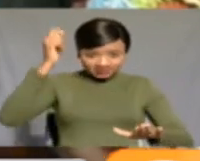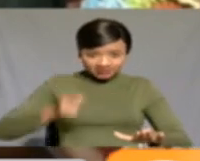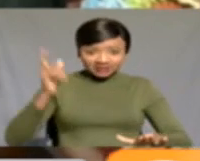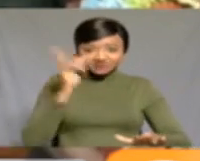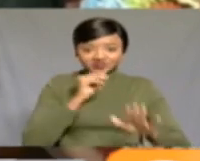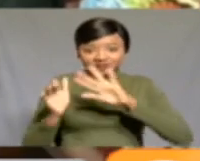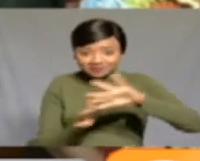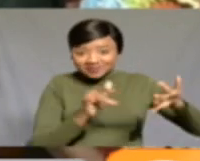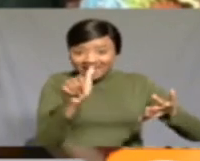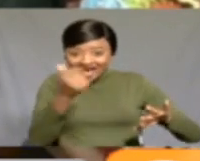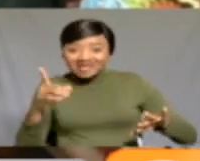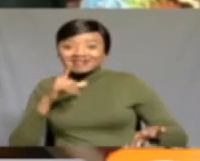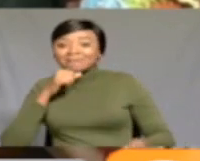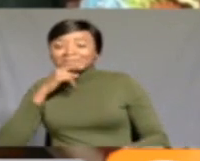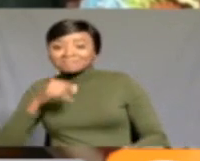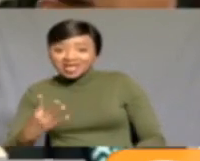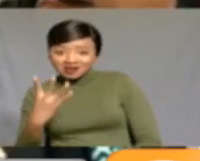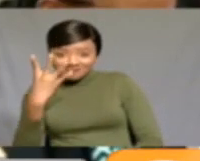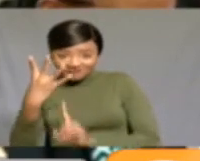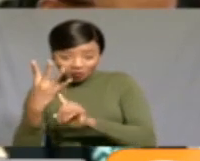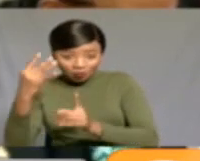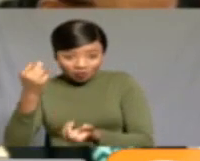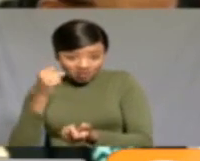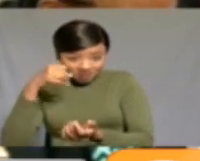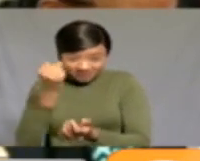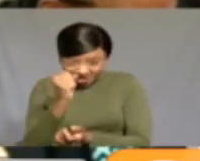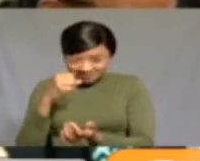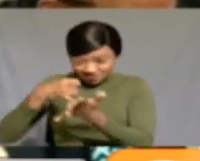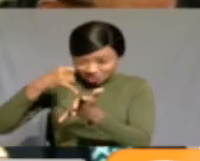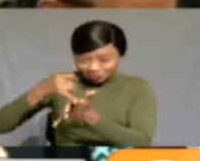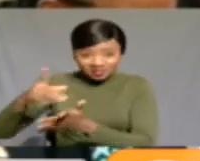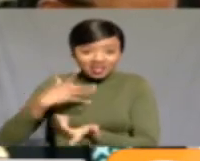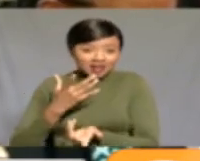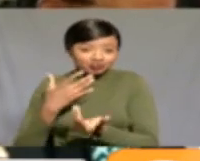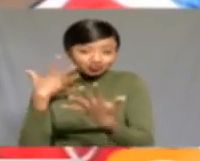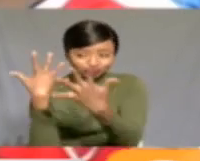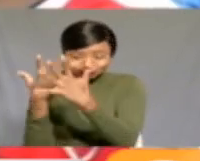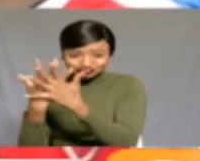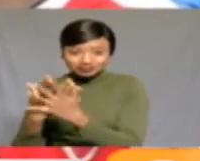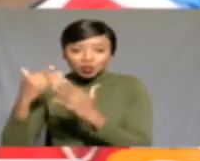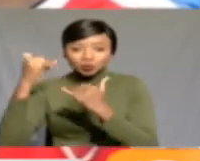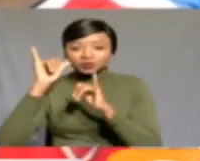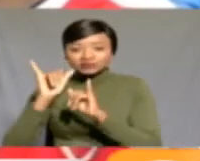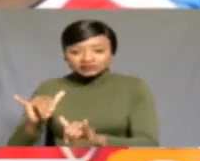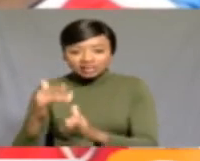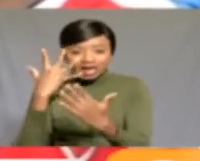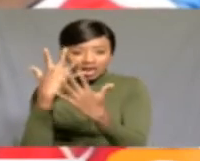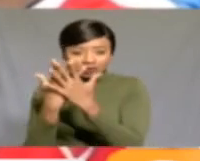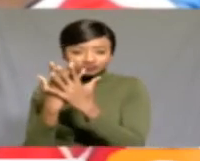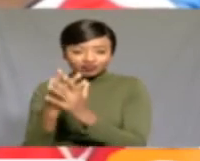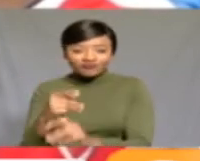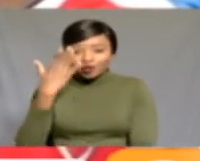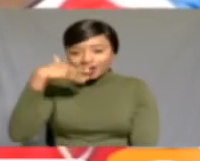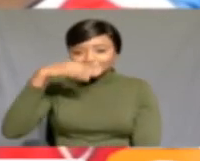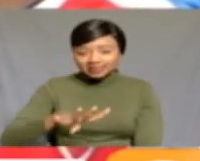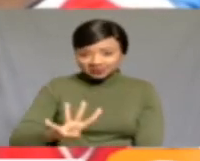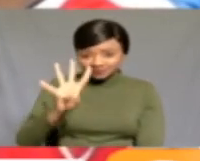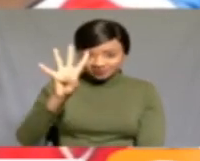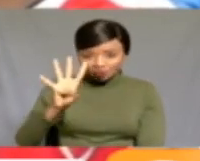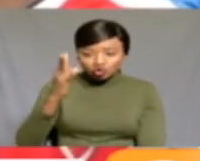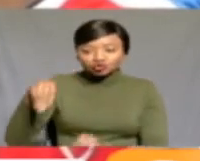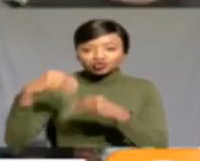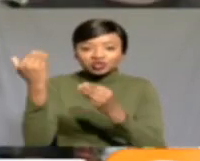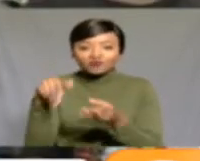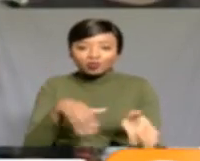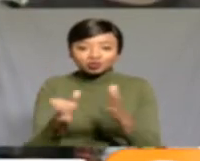watano wanaodaiwa kuhusika katika wizi wa mabavu watasalia korokoroni kwa siku 14 ili kutoa fursa kwa maafisa wa polisi kukamilisha